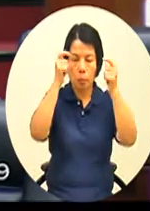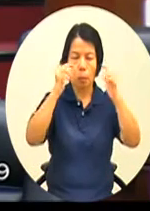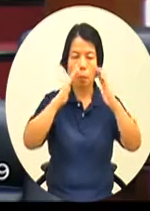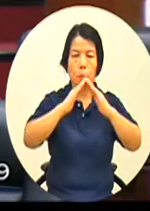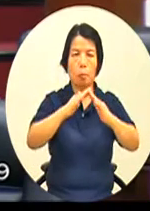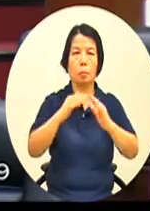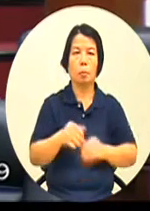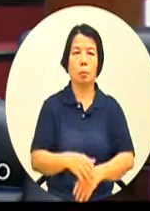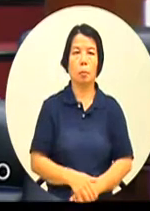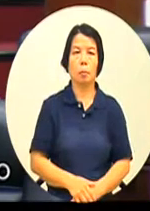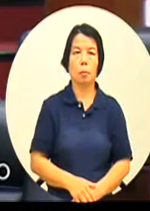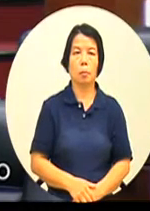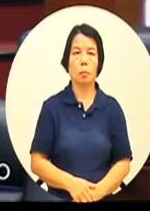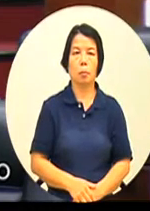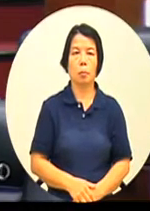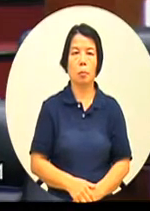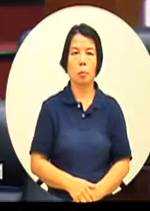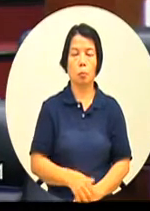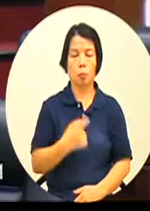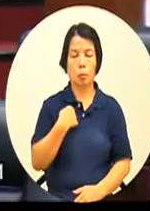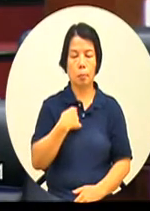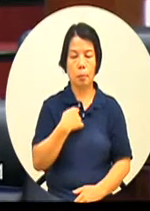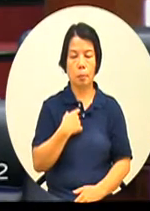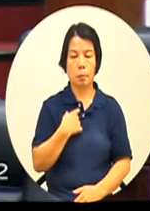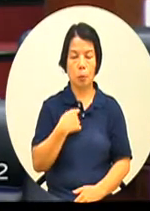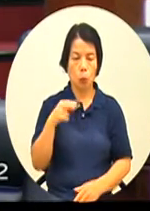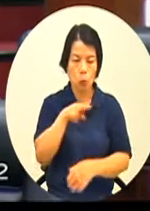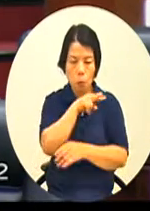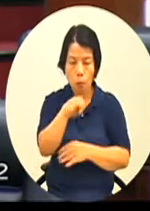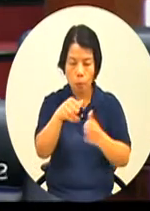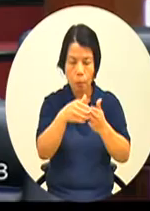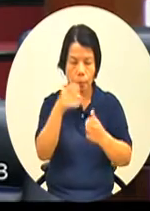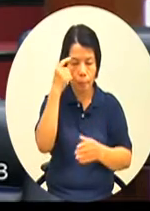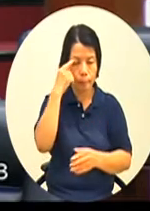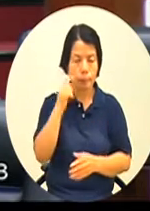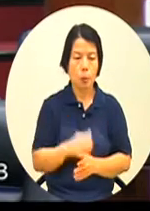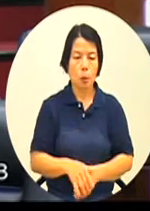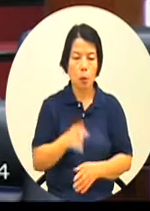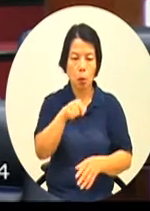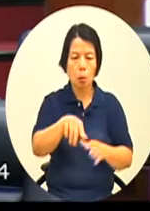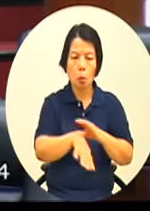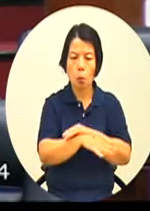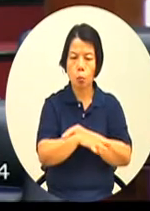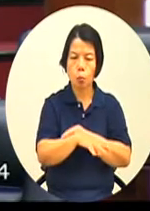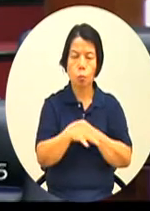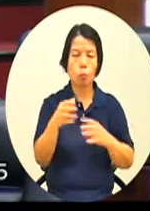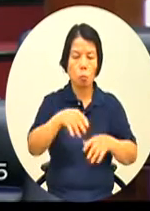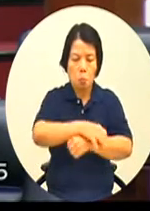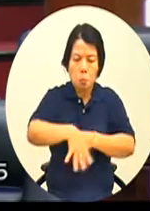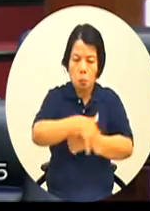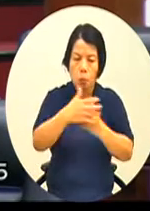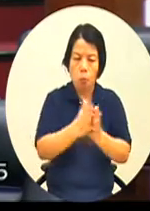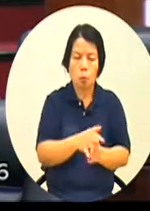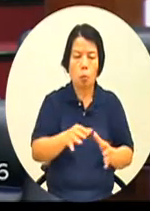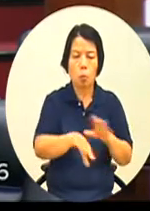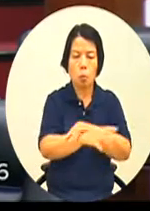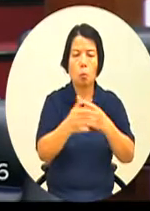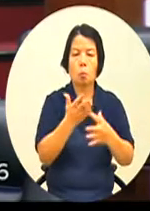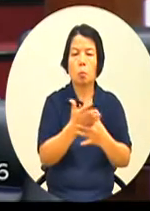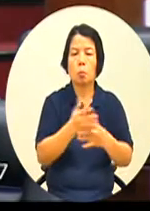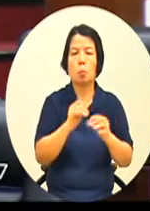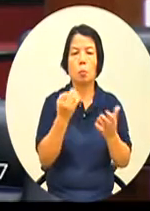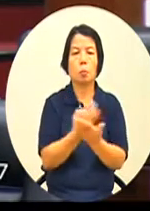我个人看法了，很多这些机关空间是相对不足了，那。可能有些是因为早期的